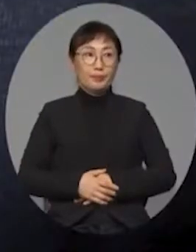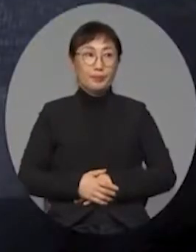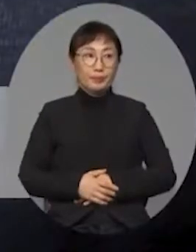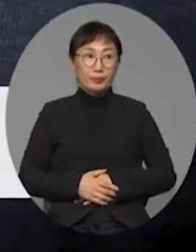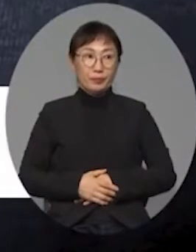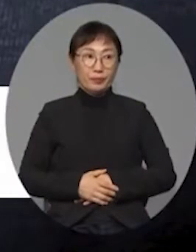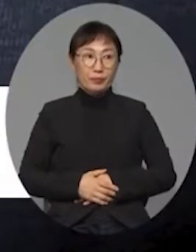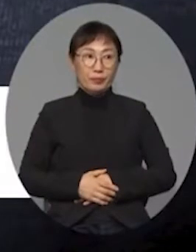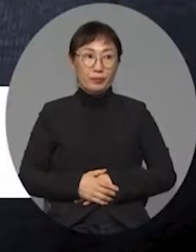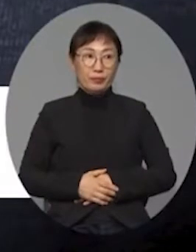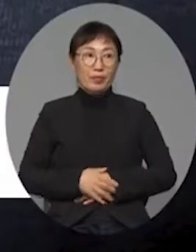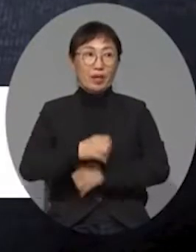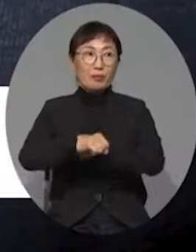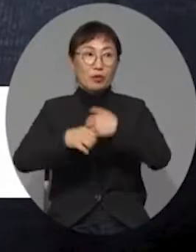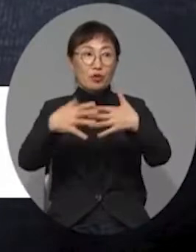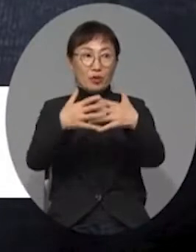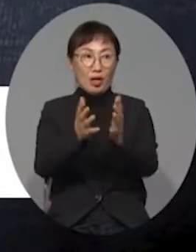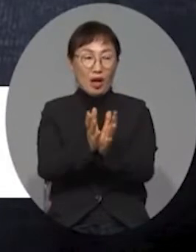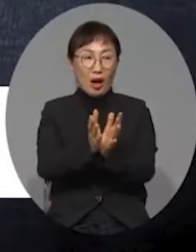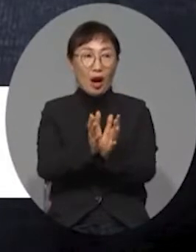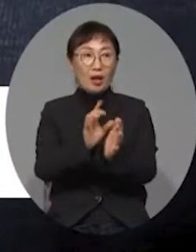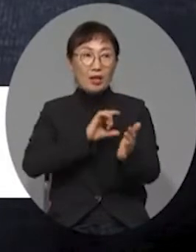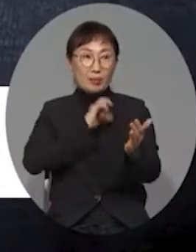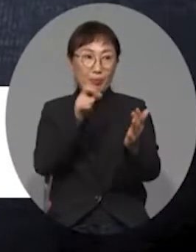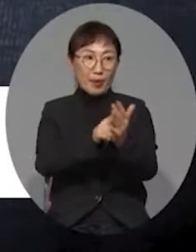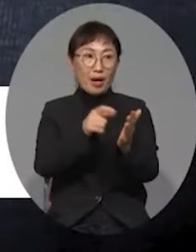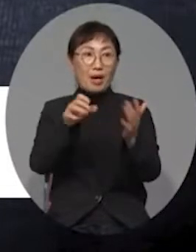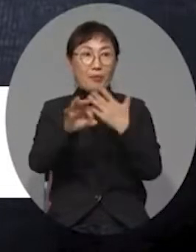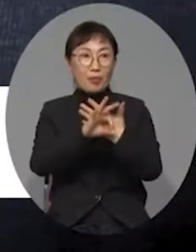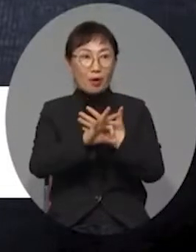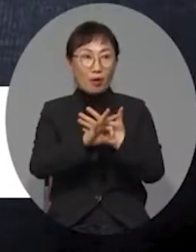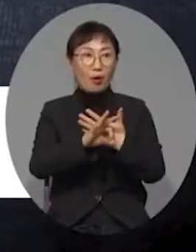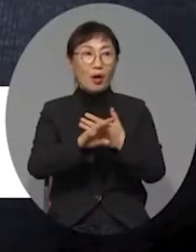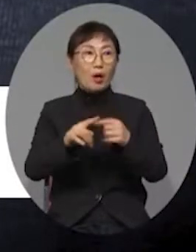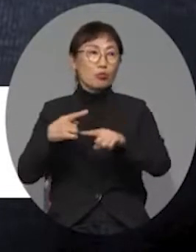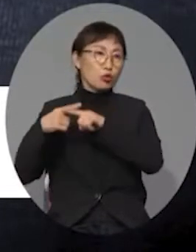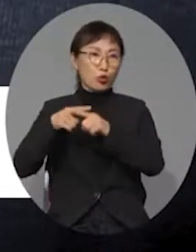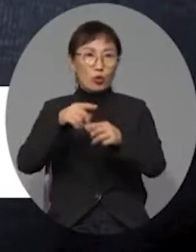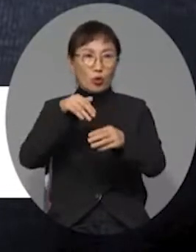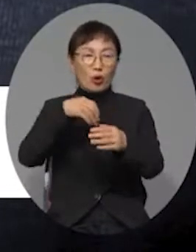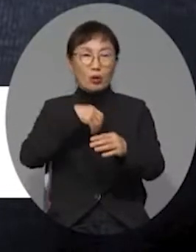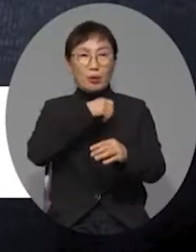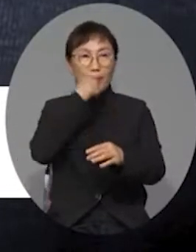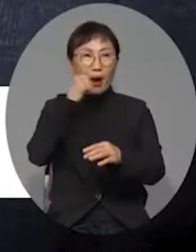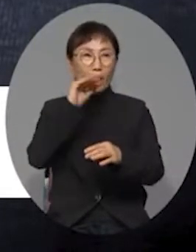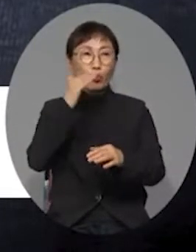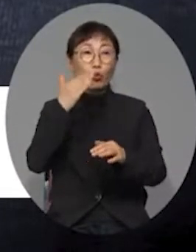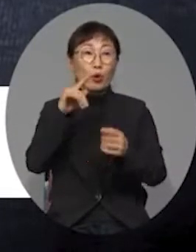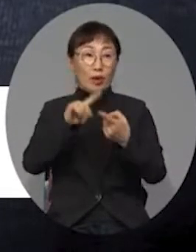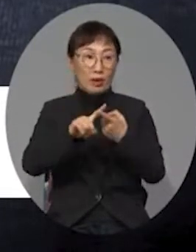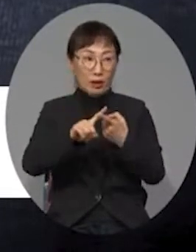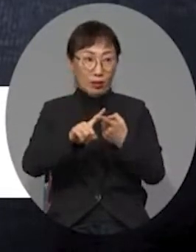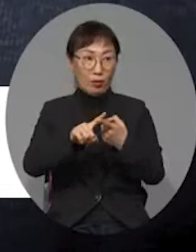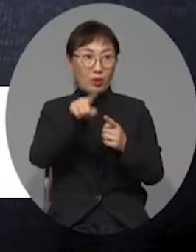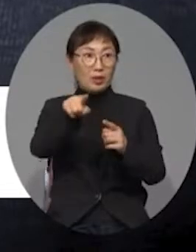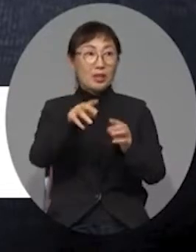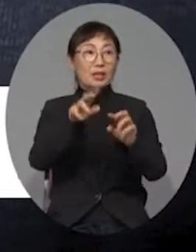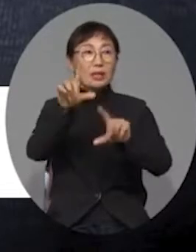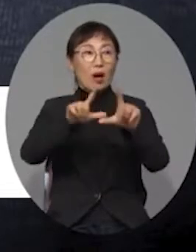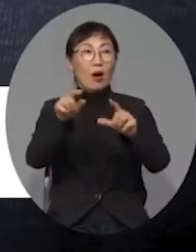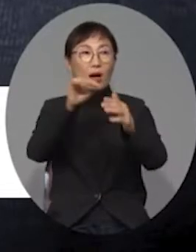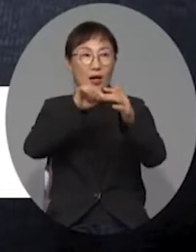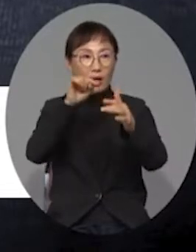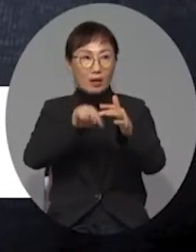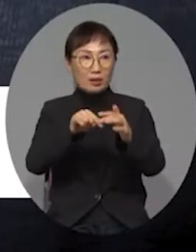꼬리표만 달면 무조건적으로 찍어주고 당선되는 이런 상황 속에서 저 시민들의 평가와 판단과는